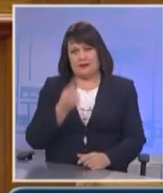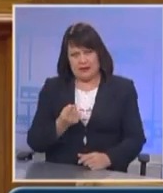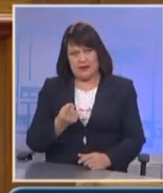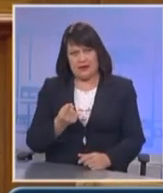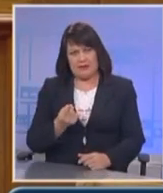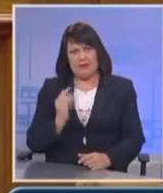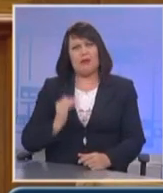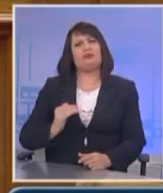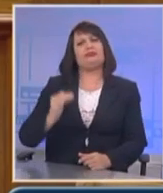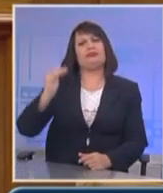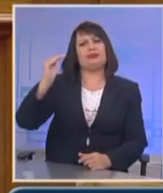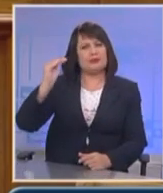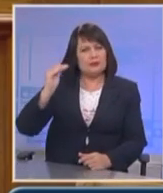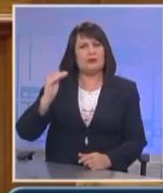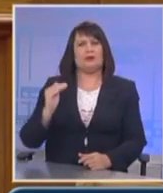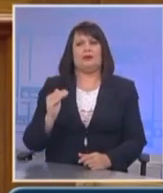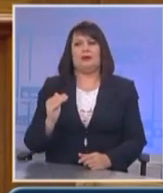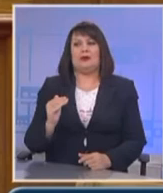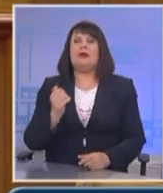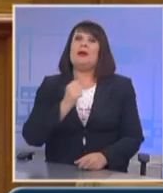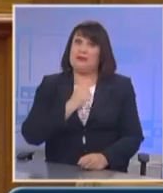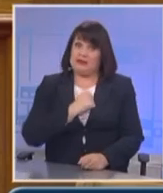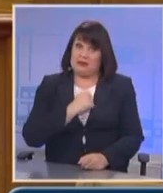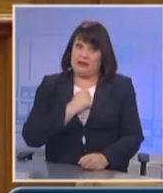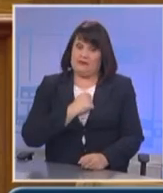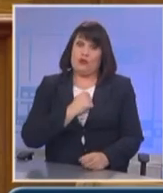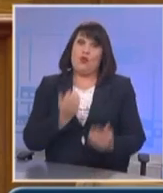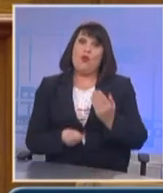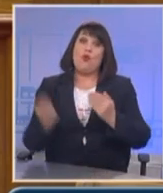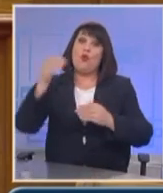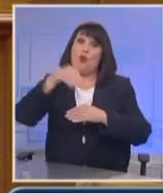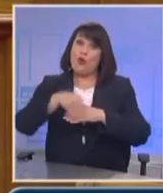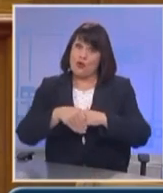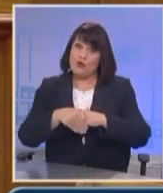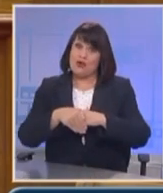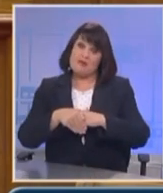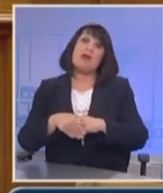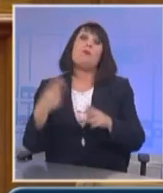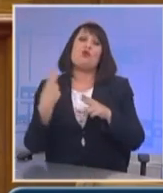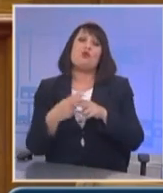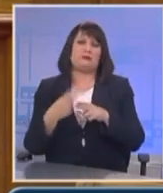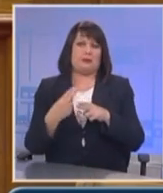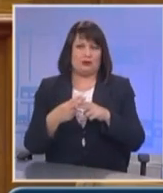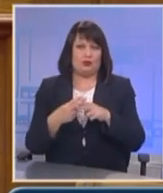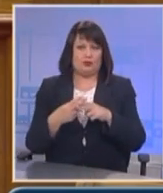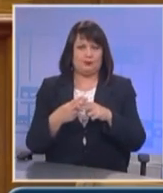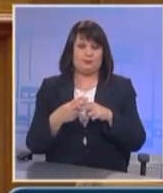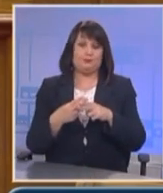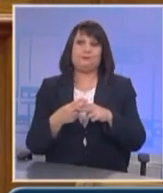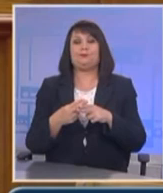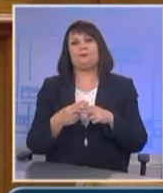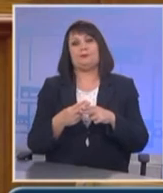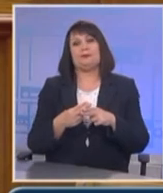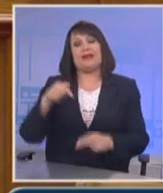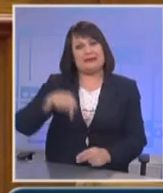τις βαθμίδες της εκπαίδευσης, αλλά θεωρώ ότι τα ολοήμερα είναι η καρδιά του